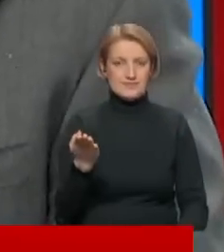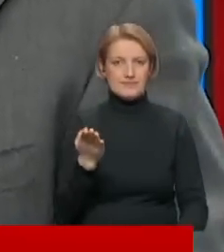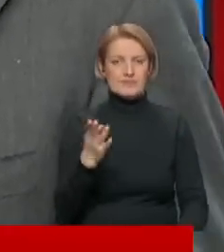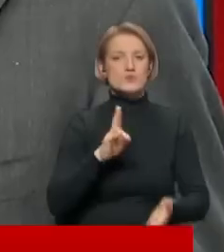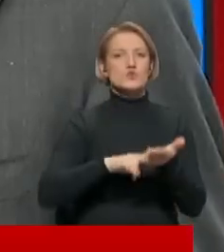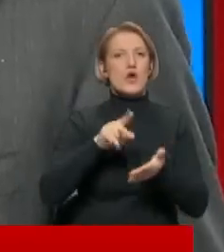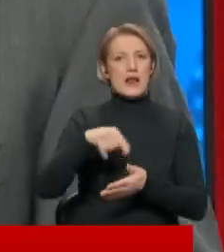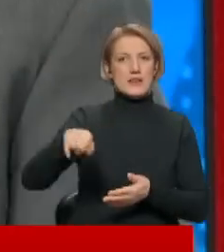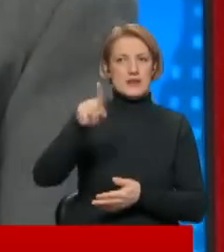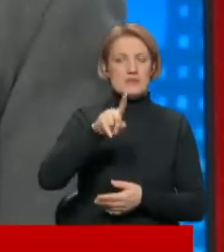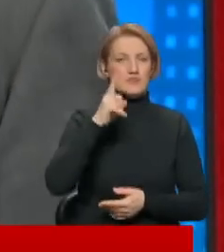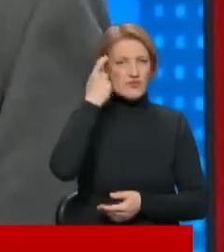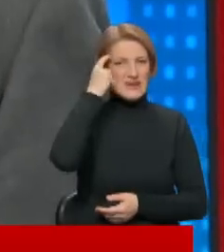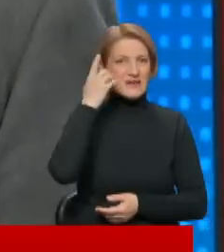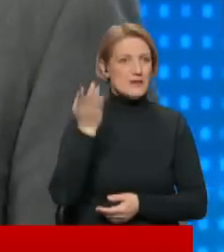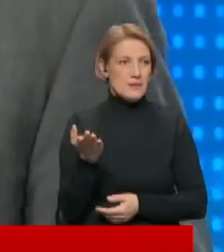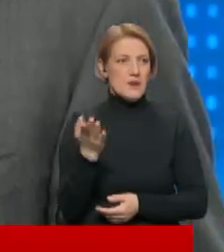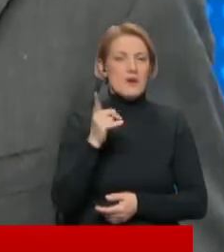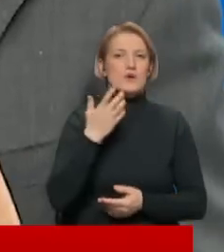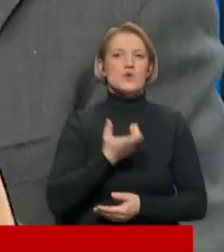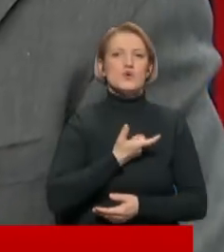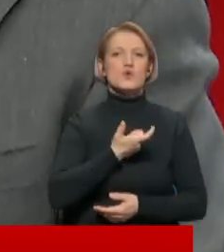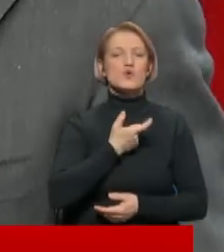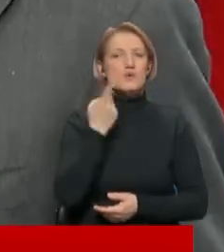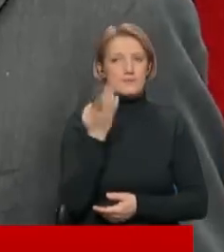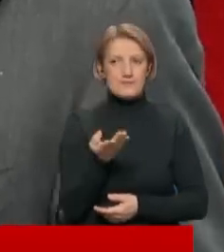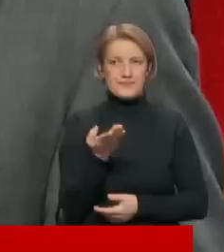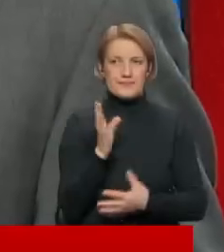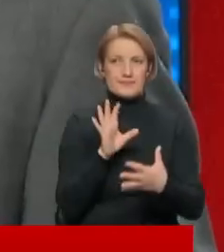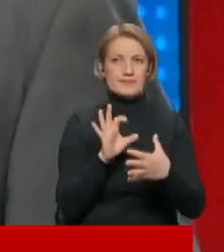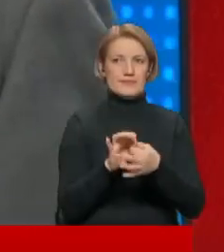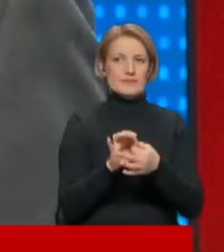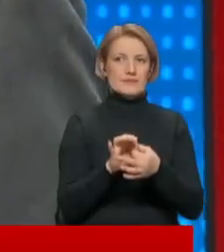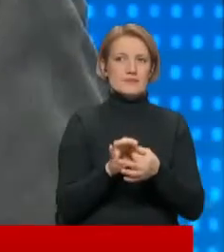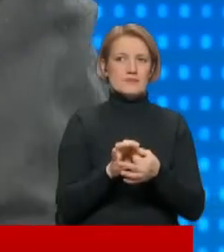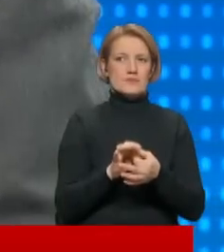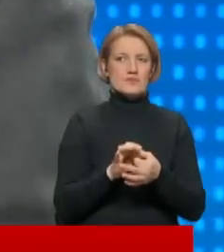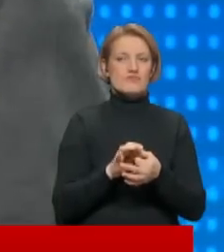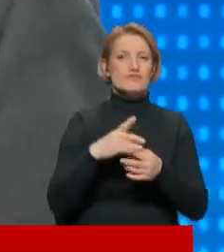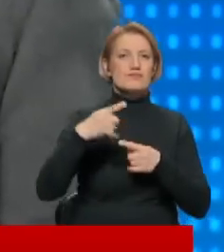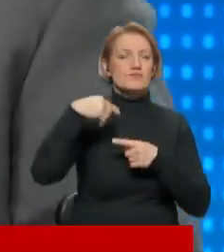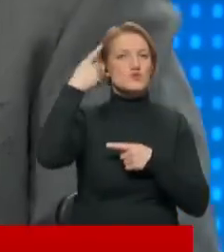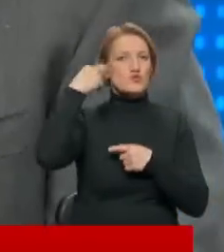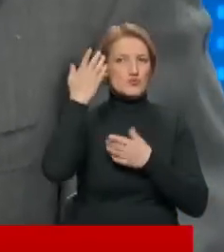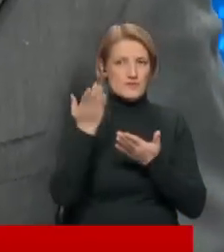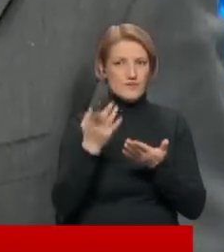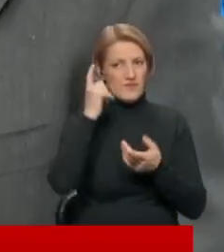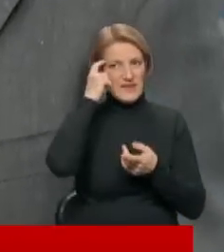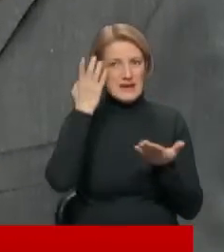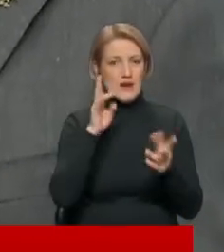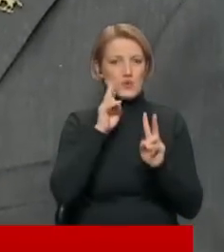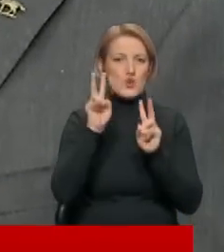kurmaylarının bu zihniyetin hukukla ilgili ufuklarını düşüncelerini